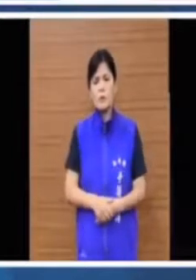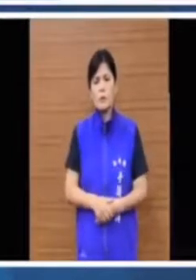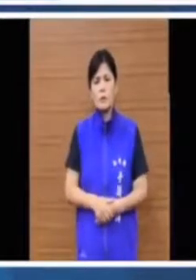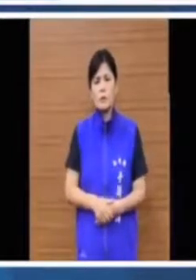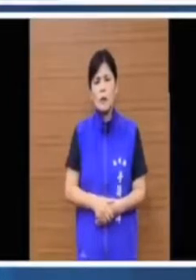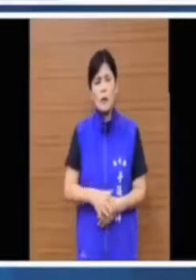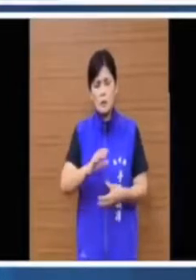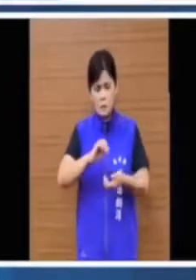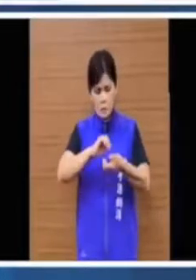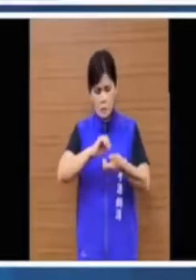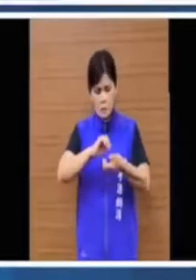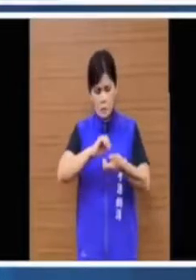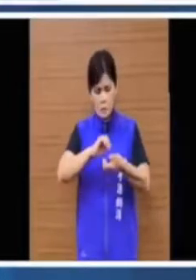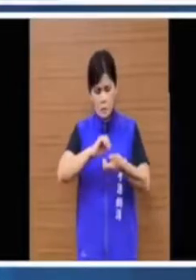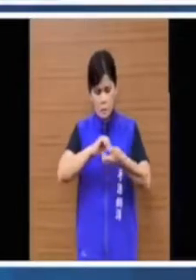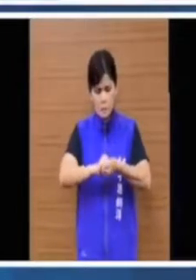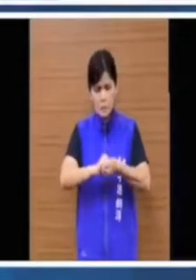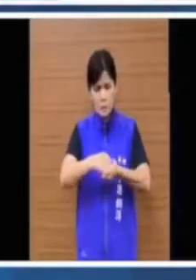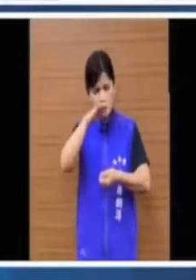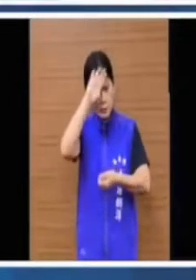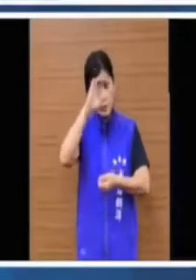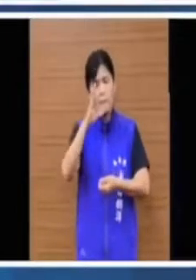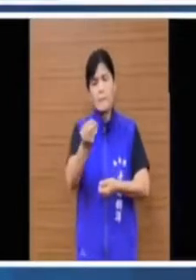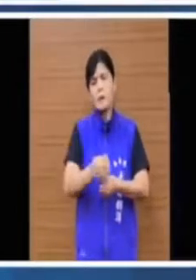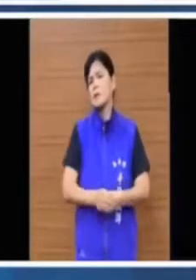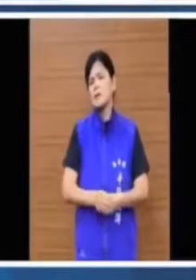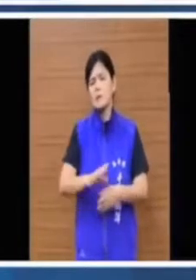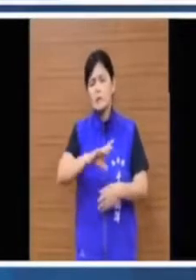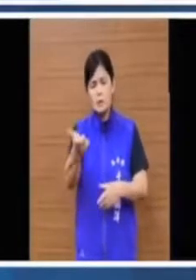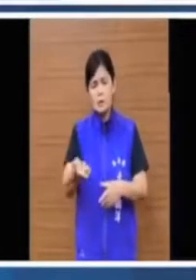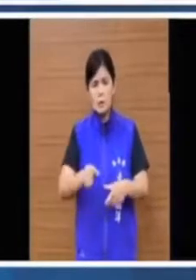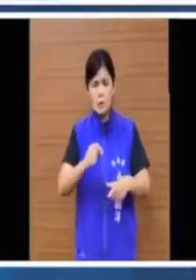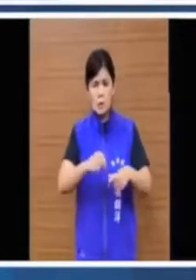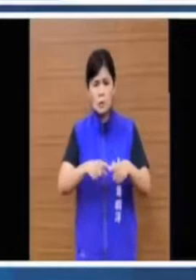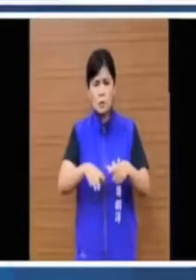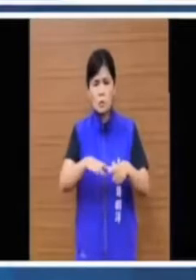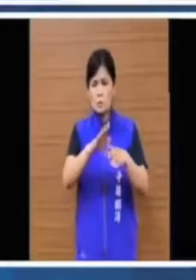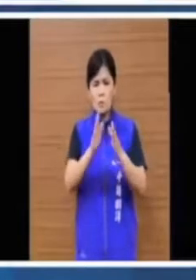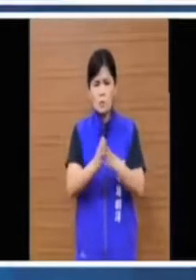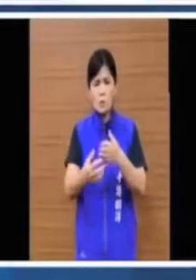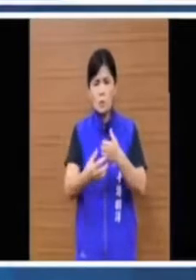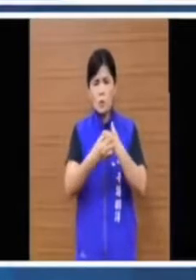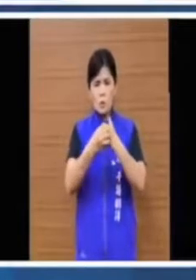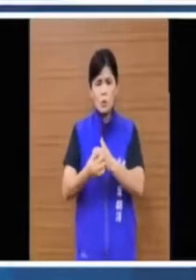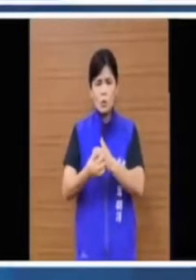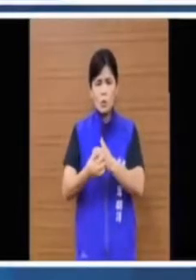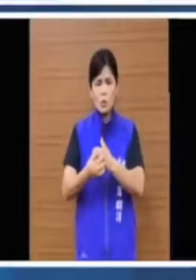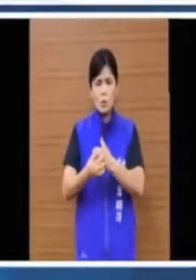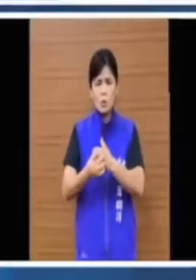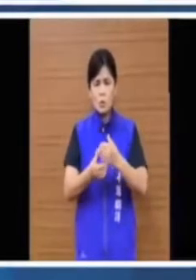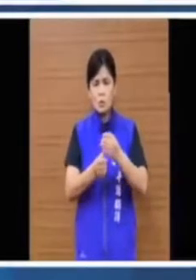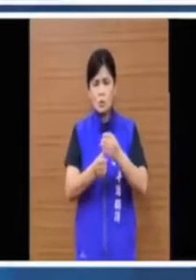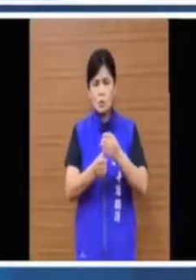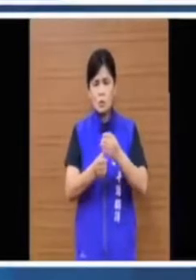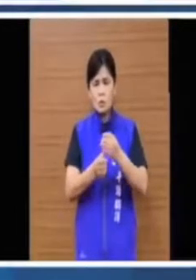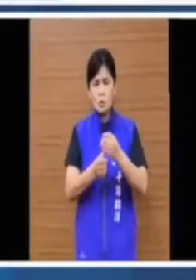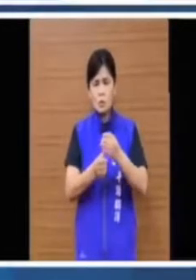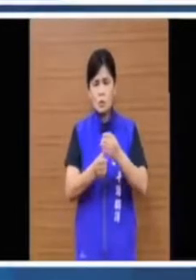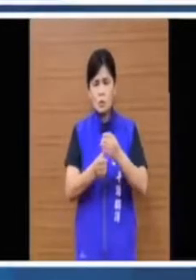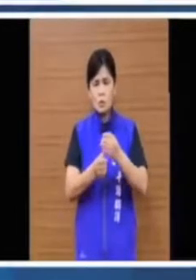啊。那其他的企业情形，稍后会由卫生局来跟各位做个说